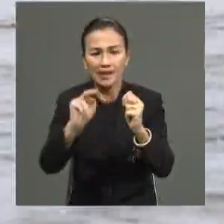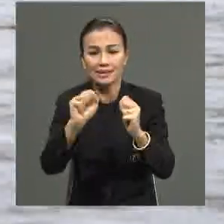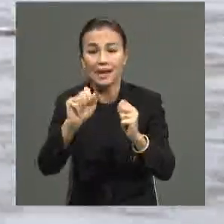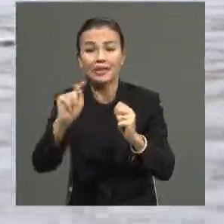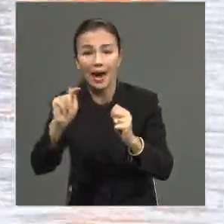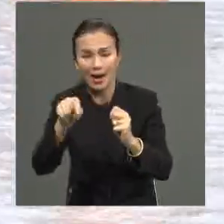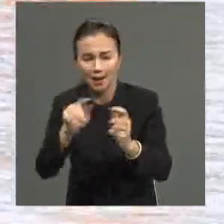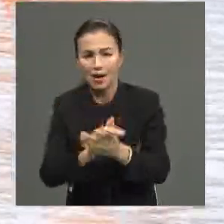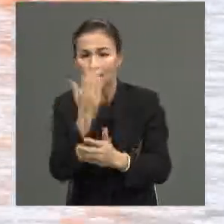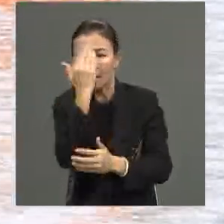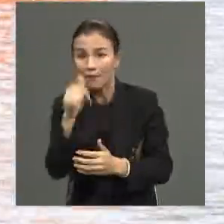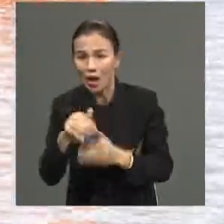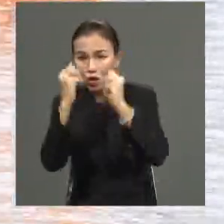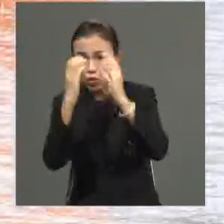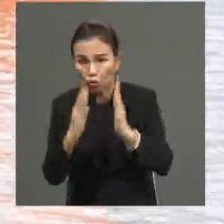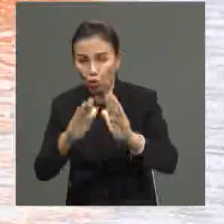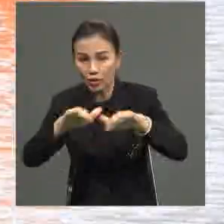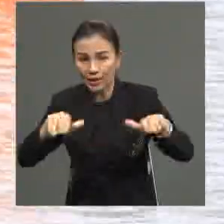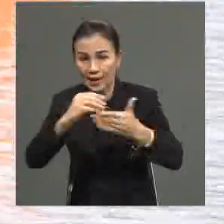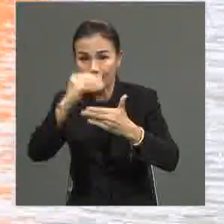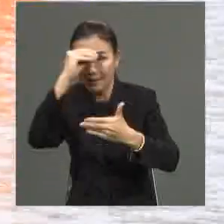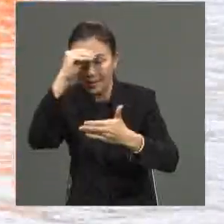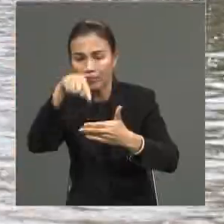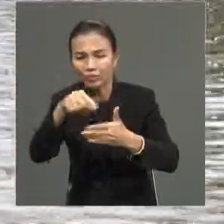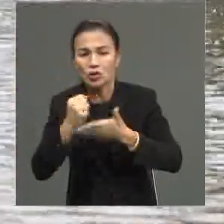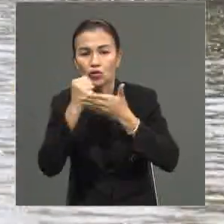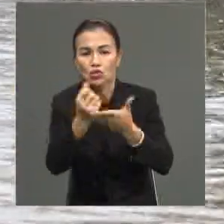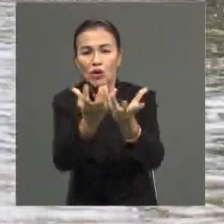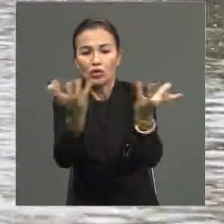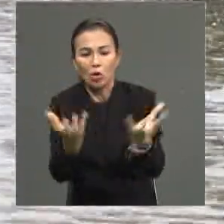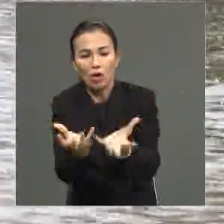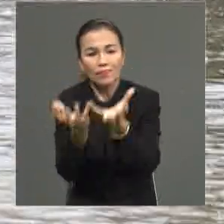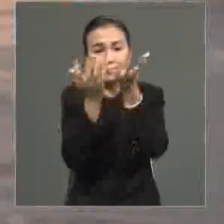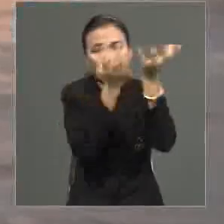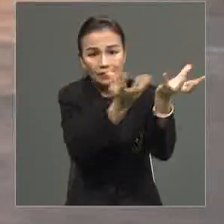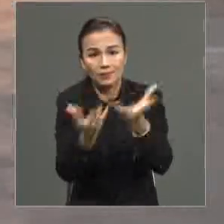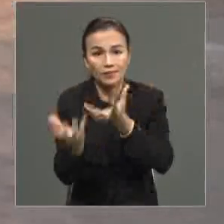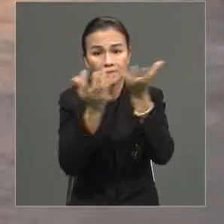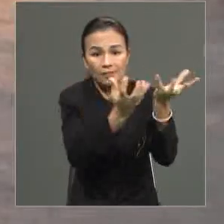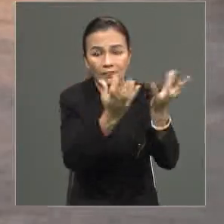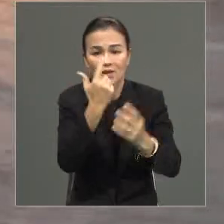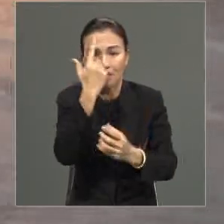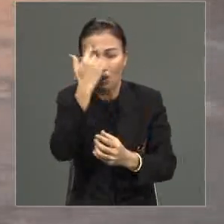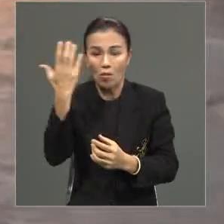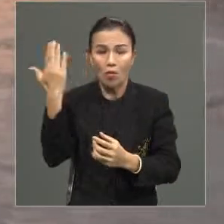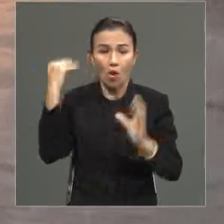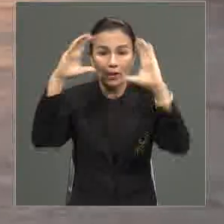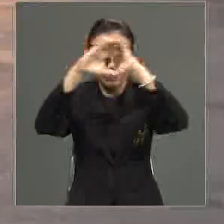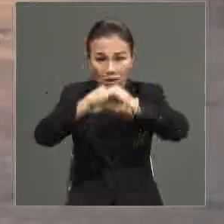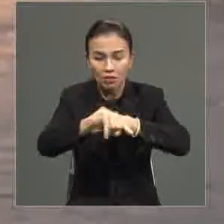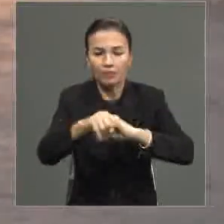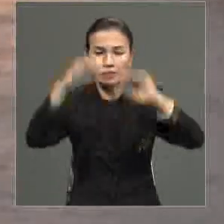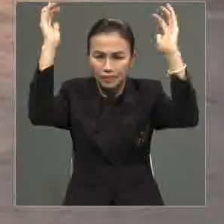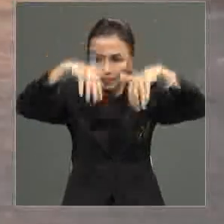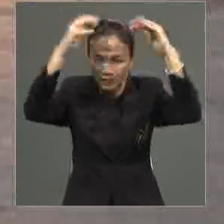ตาเนี่ยครูแล้วก็นักเรียนพากันออกมาช่วยกันขนย้ายของขึ้นสู่ที่สูงเพราะว่าเมื่อคืนที่ผ่านมาเนี่ยฝนถล่มหนักมากจน